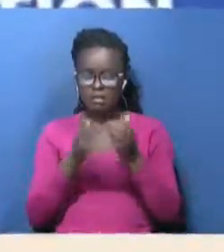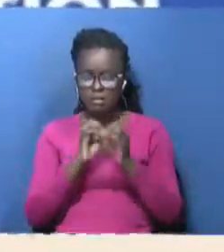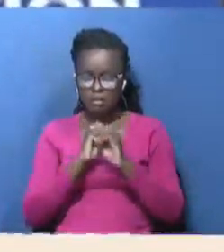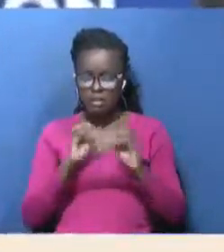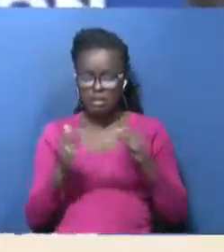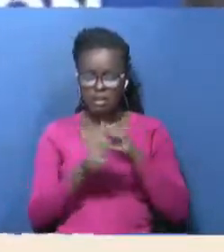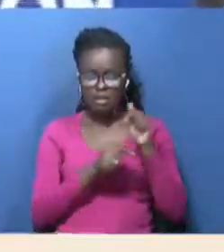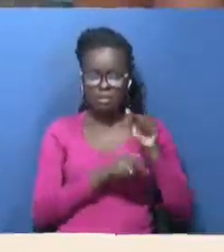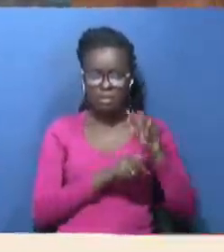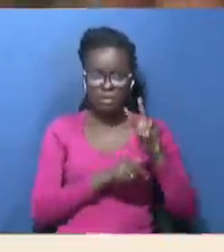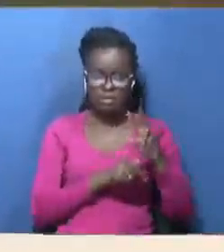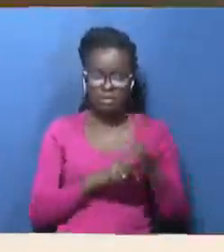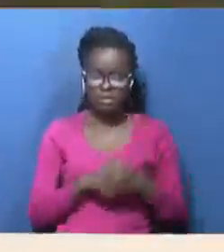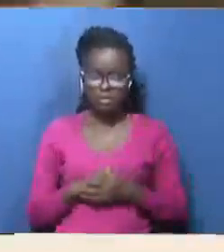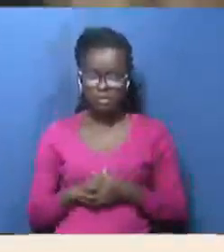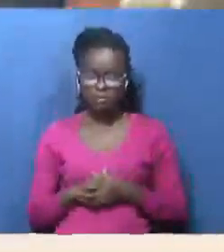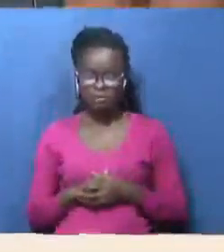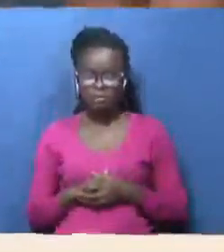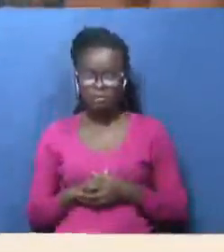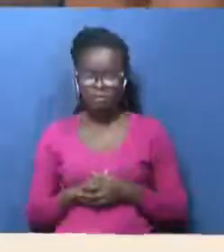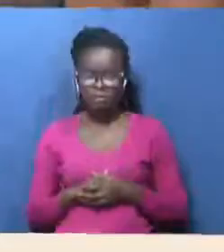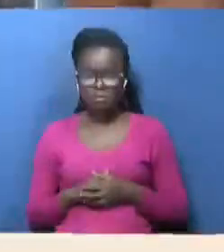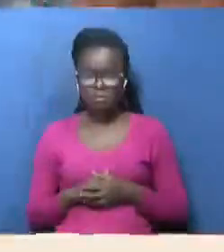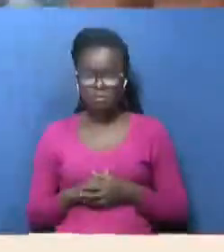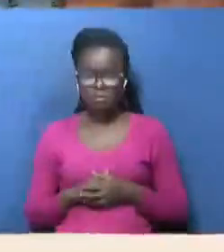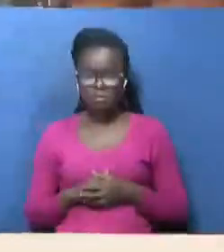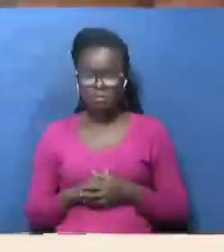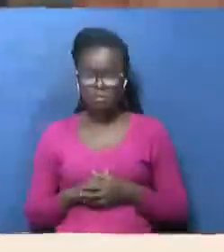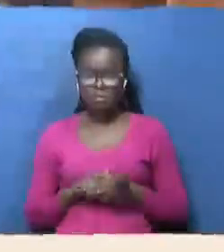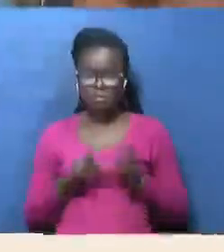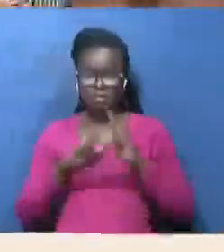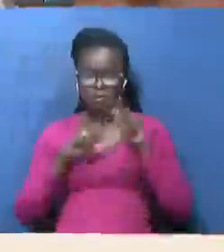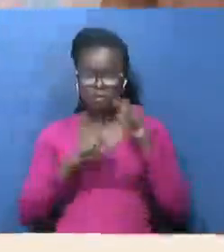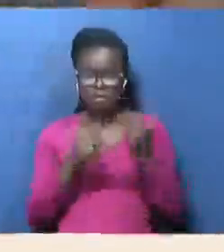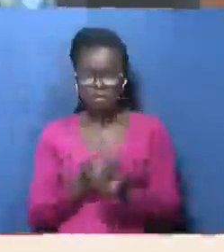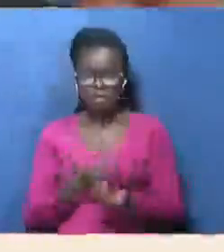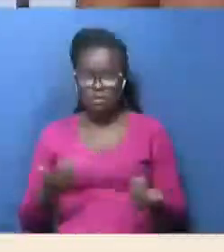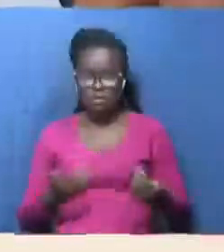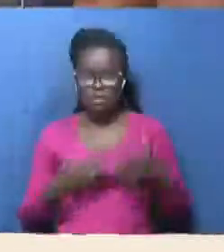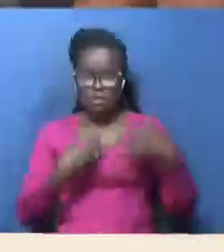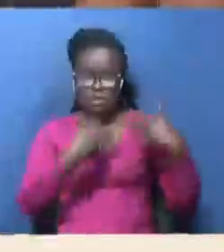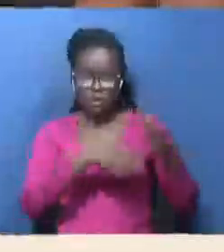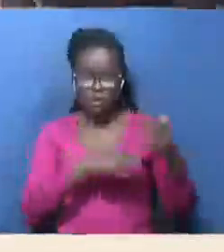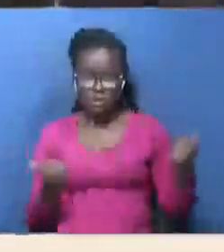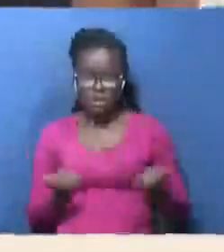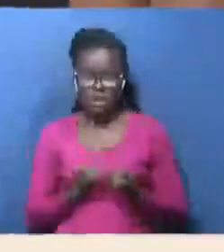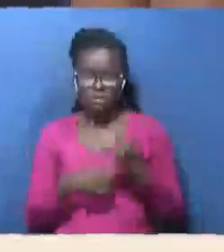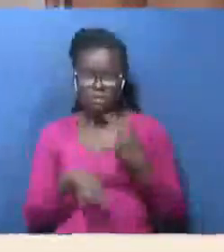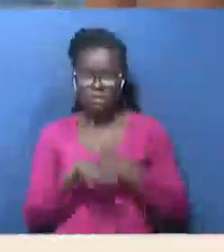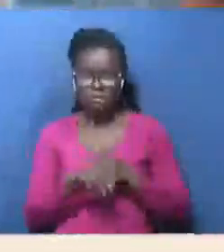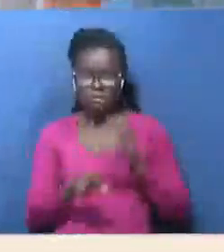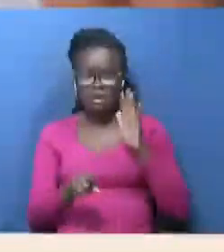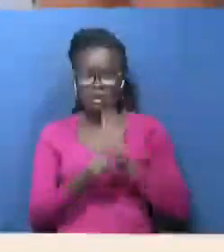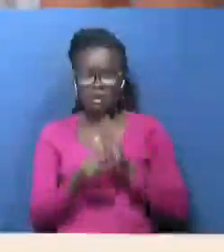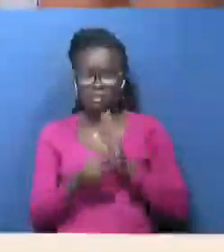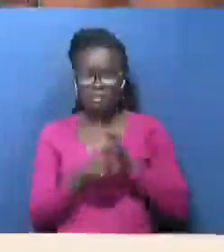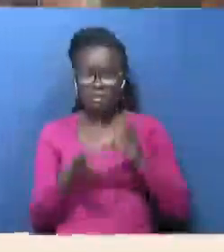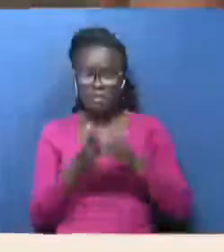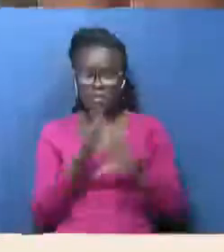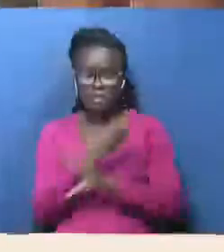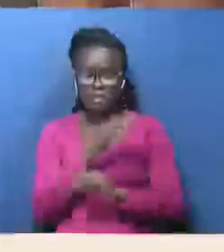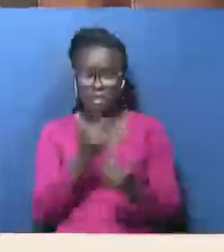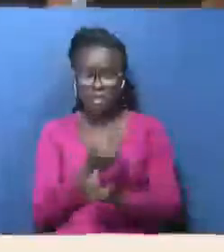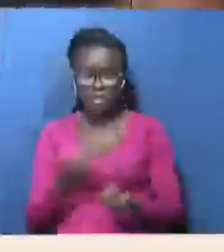ũkoniĩ erĩ aya. Riboti cia kũra kwa mahatha maya ihanĩkĩte o rĩrĩ, ciĩko cia ũici wa ciana hamwe